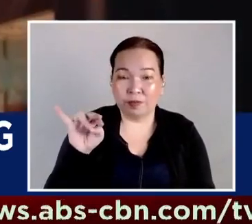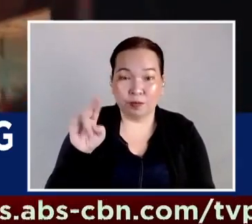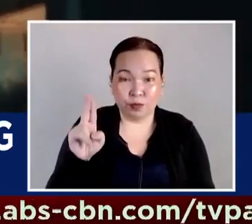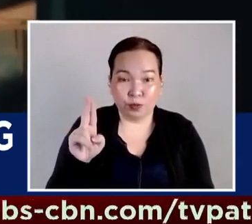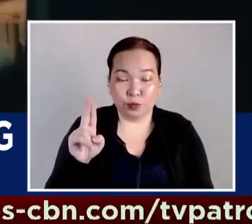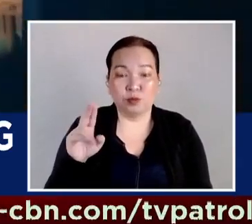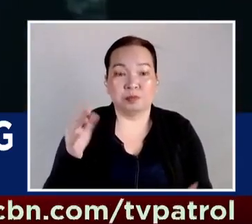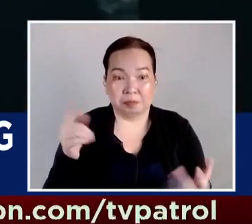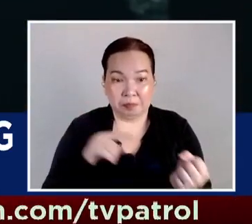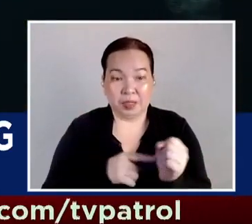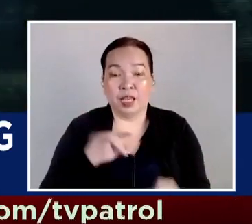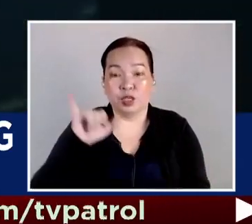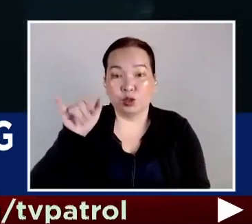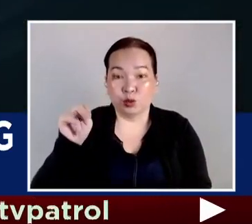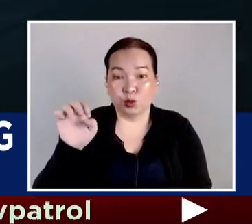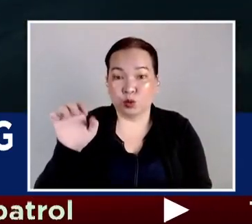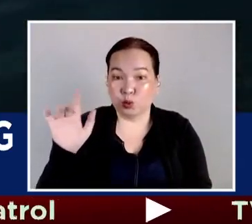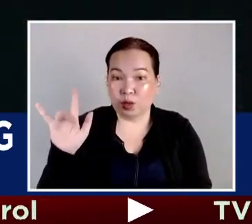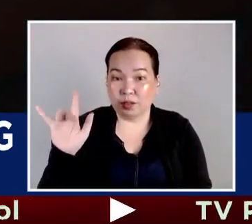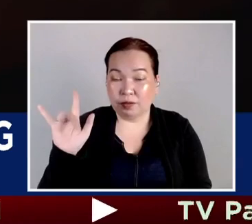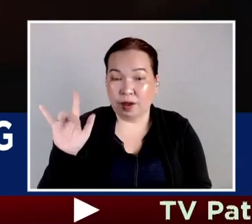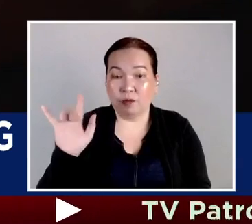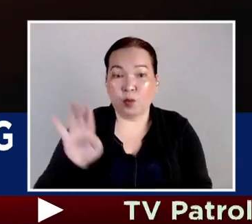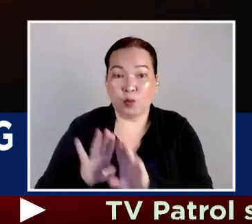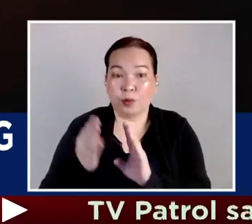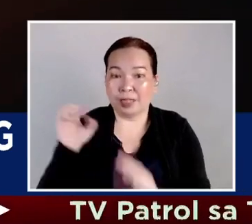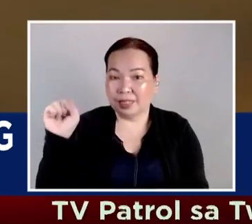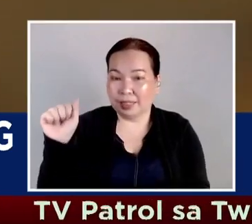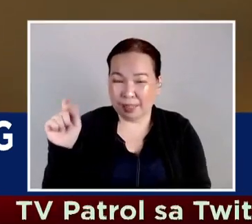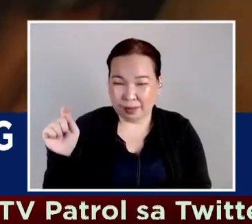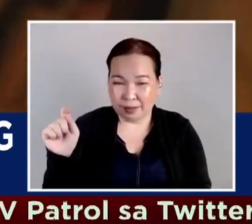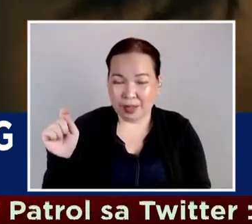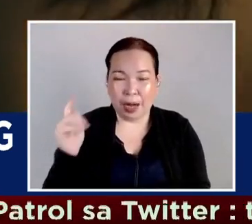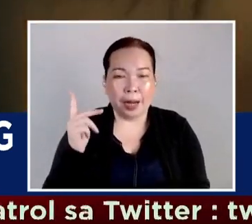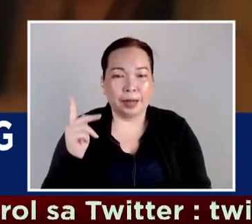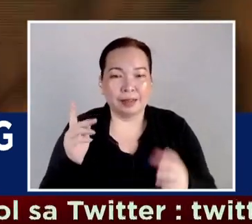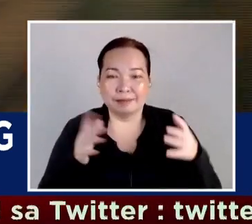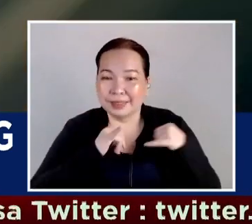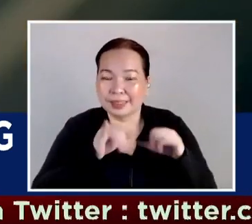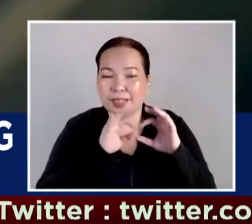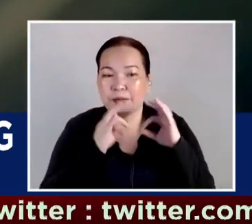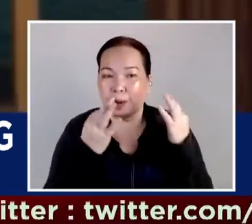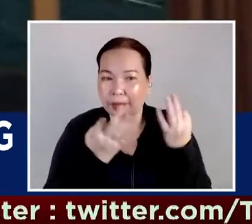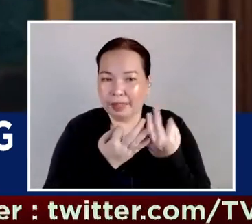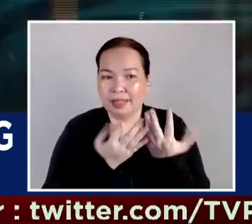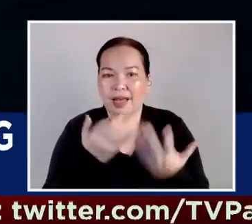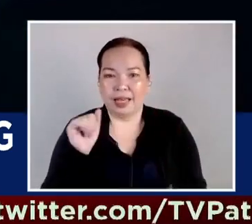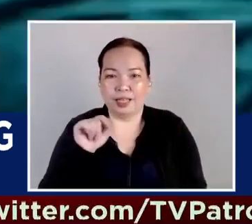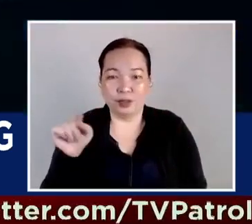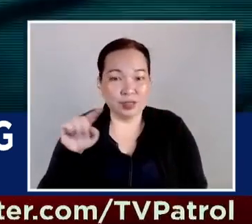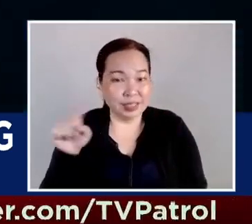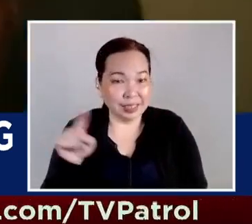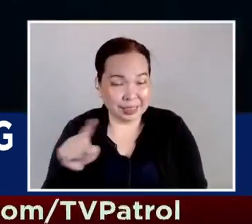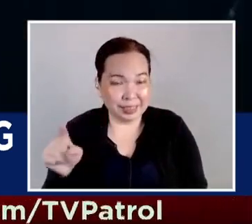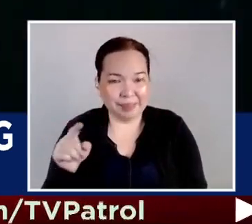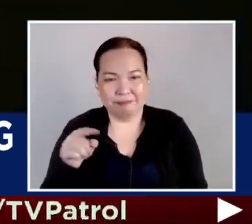naman, Sabado, sa Kapamilya Channel, Kapamilya Online Live, at A to Z Channel 11.